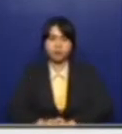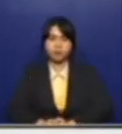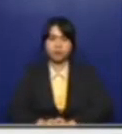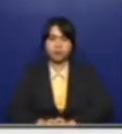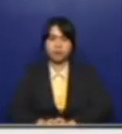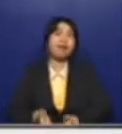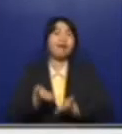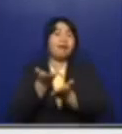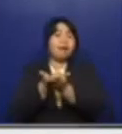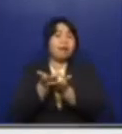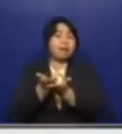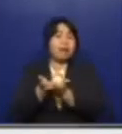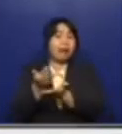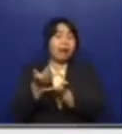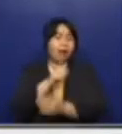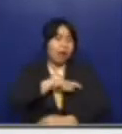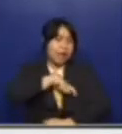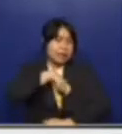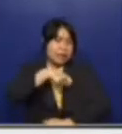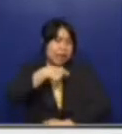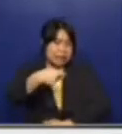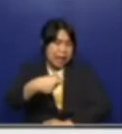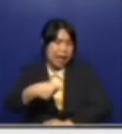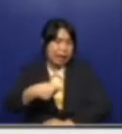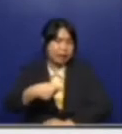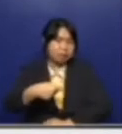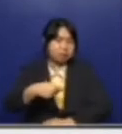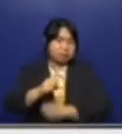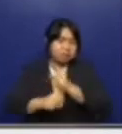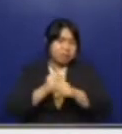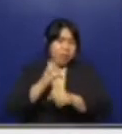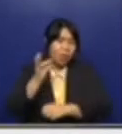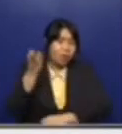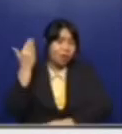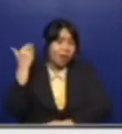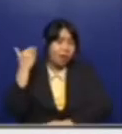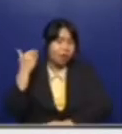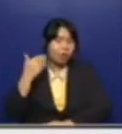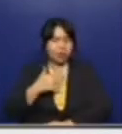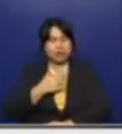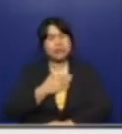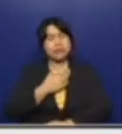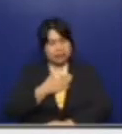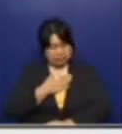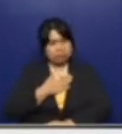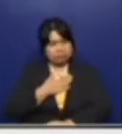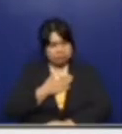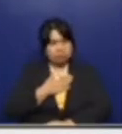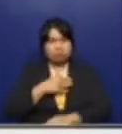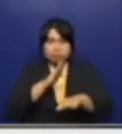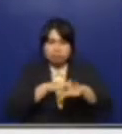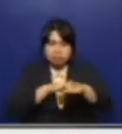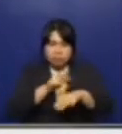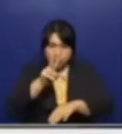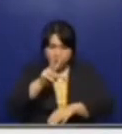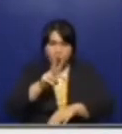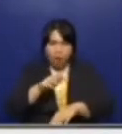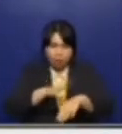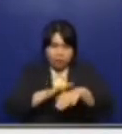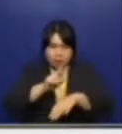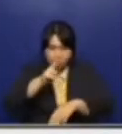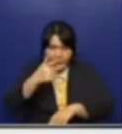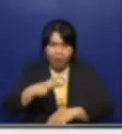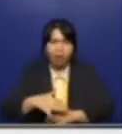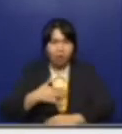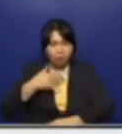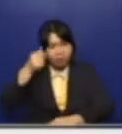เงินที่ท่านใช้จ่ายไปช่วง6ปีเนี่ยท่านประธานผมเคยชี้ให้เห็นอยู่2ครั้งผมจำตรงนี้ได้ว่